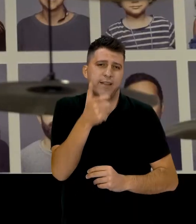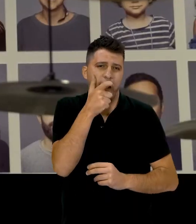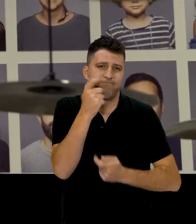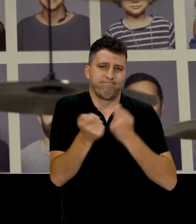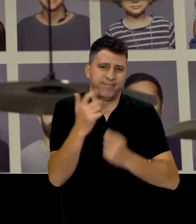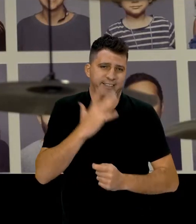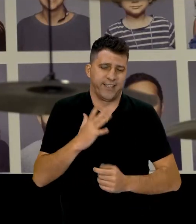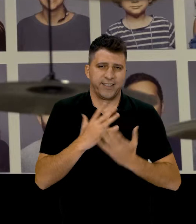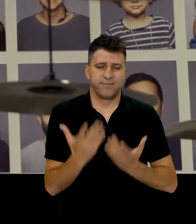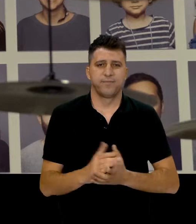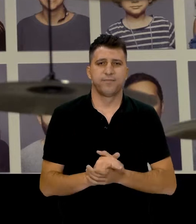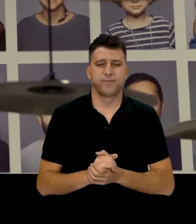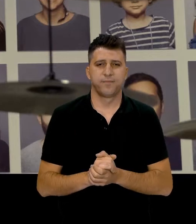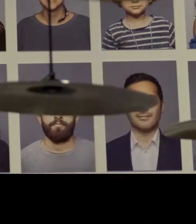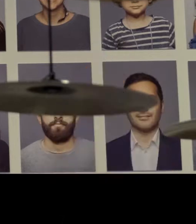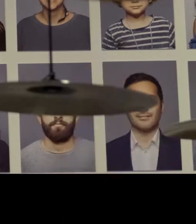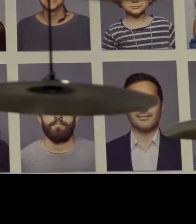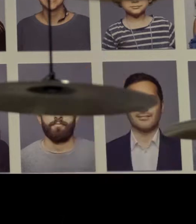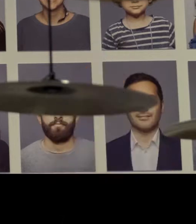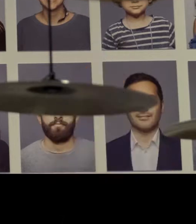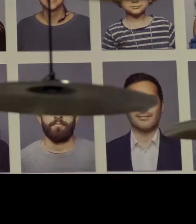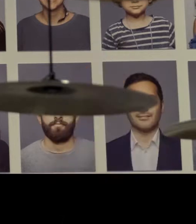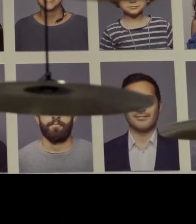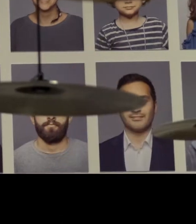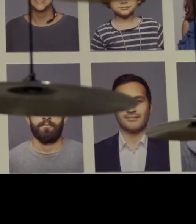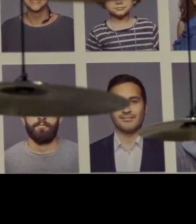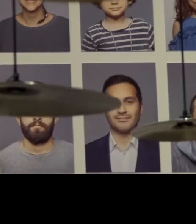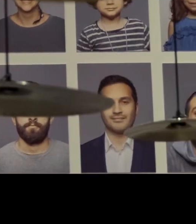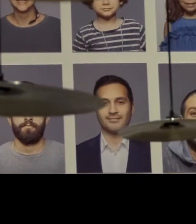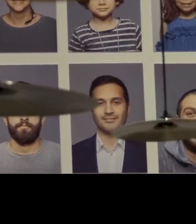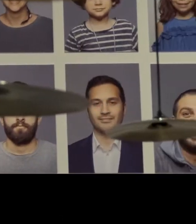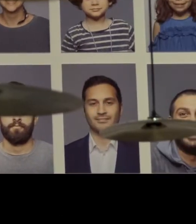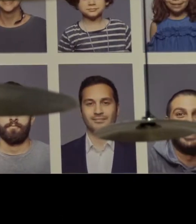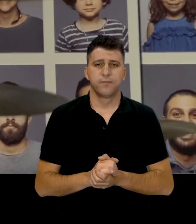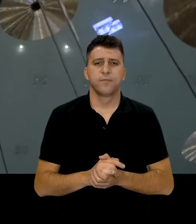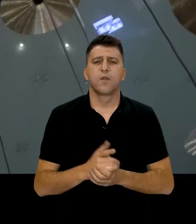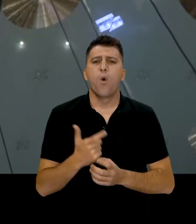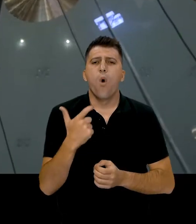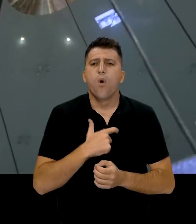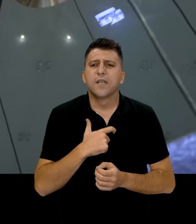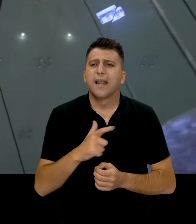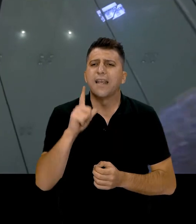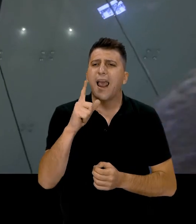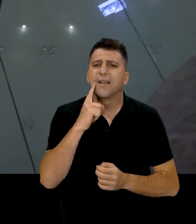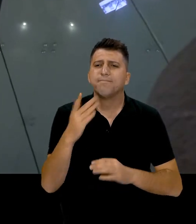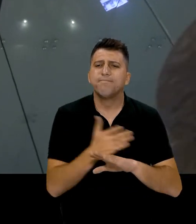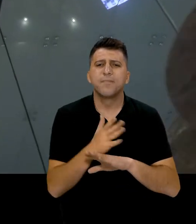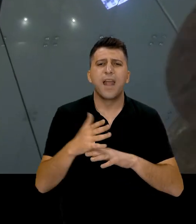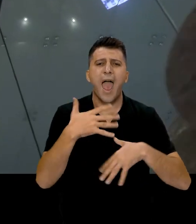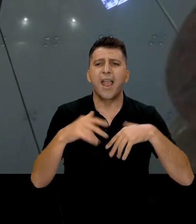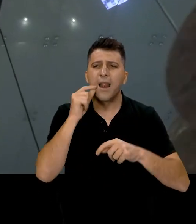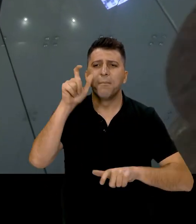istedik. Ayşe Aldemir, Sakıp Sabancı Müzesi sergi yöneticisi. Özel gereksinimli bireyler için de çeşitli çalışmalar